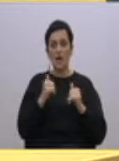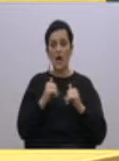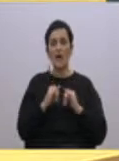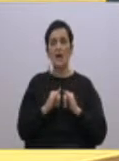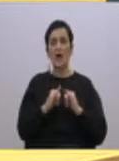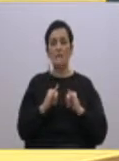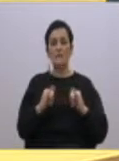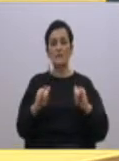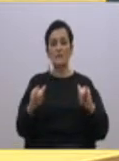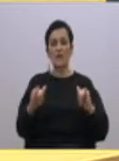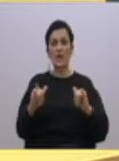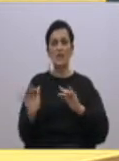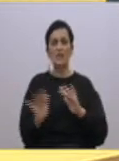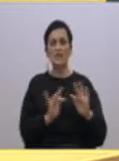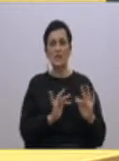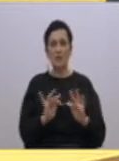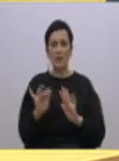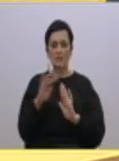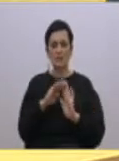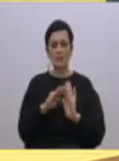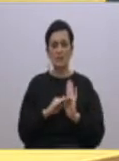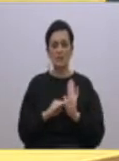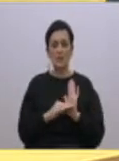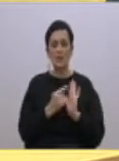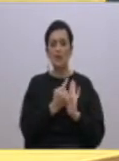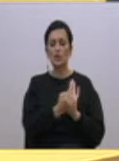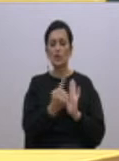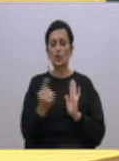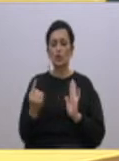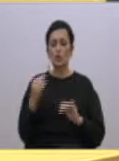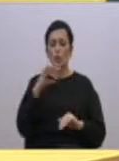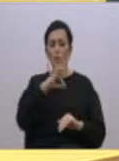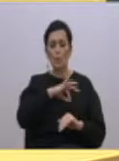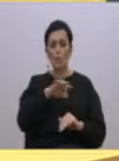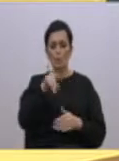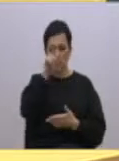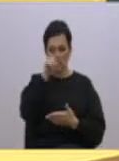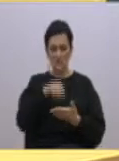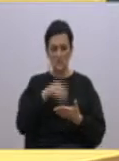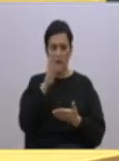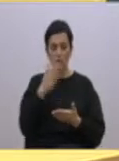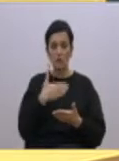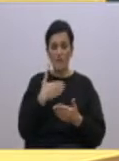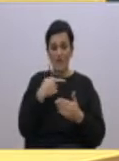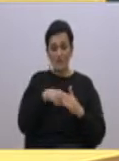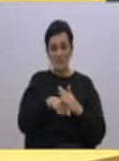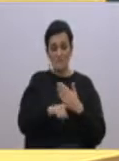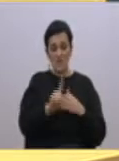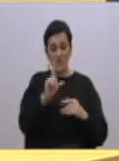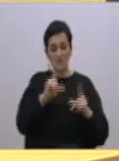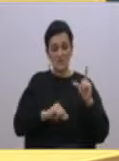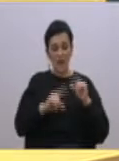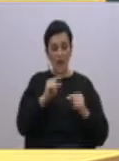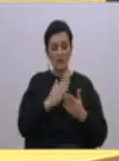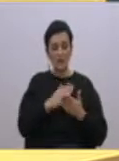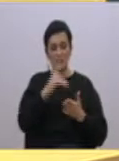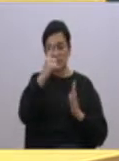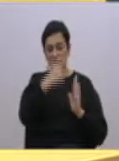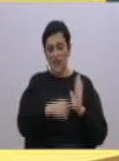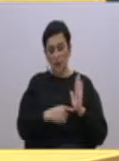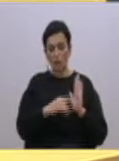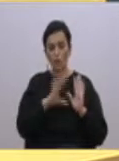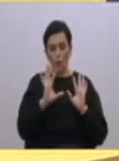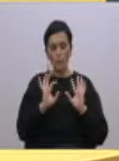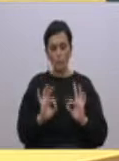გავრცელების უფრო ქმედითი სისტემა, რომელიც თითოეულ მოხარებელში გამყაროს წმენას, რომ ჩვენს მიერ წარმოებული სტატისტიკა გახლავთ უფრო სანდო, უფრო